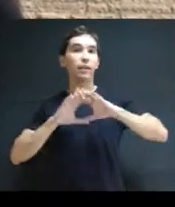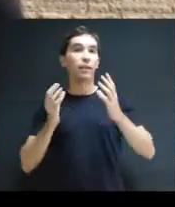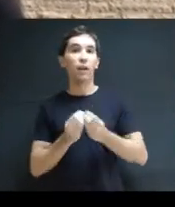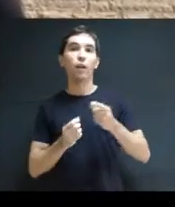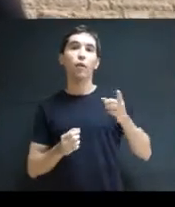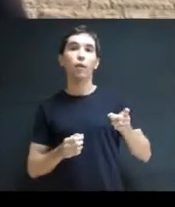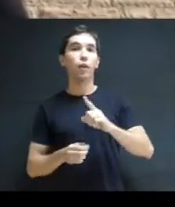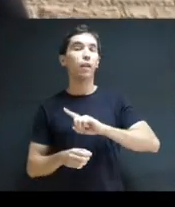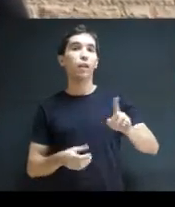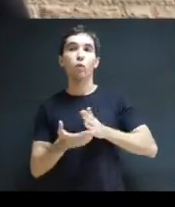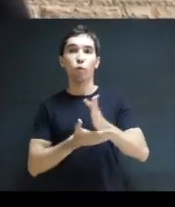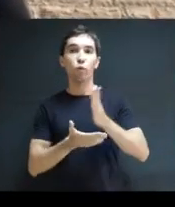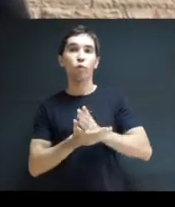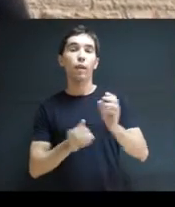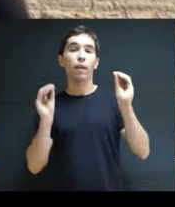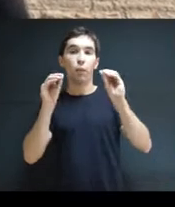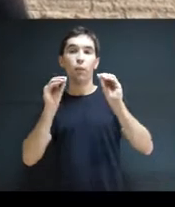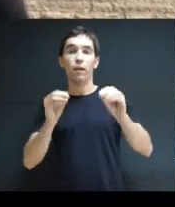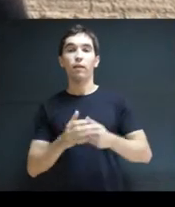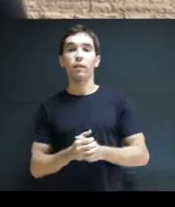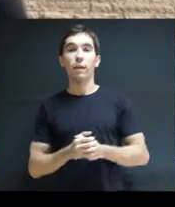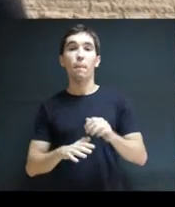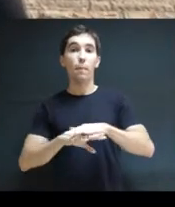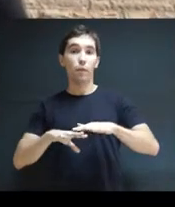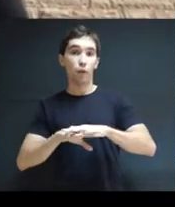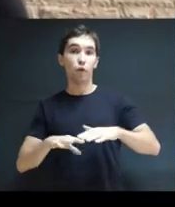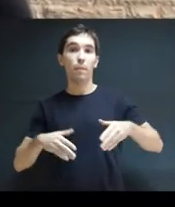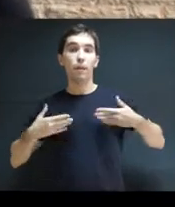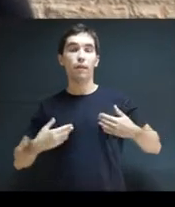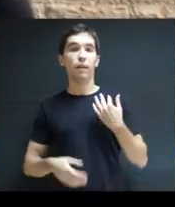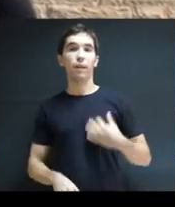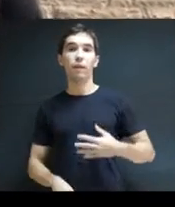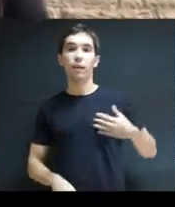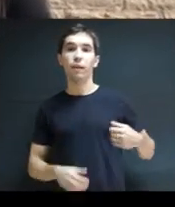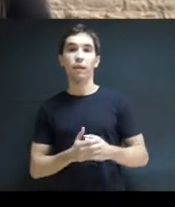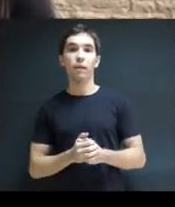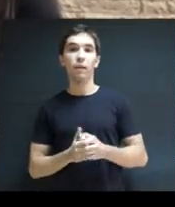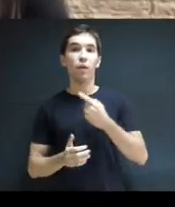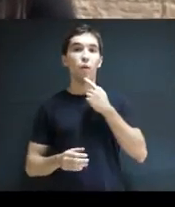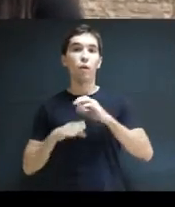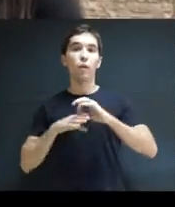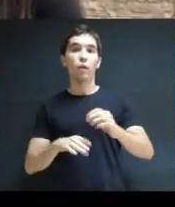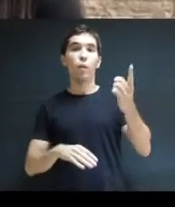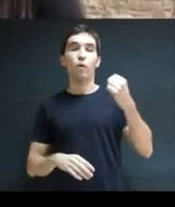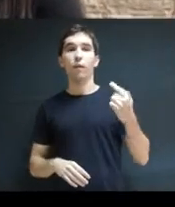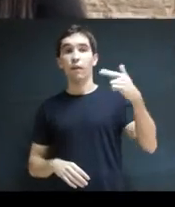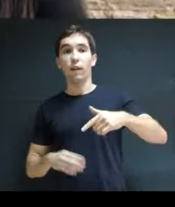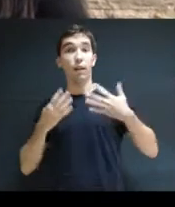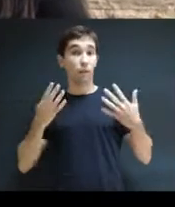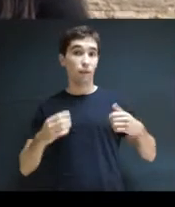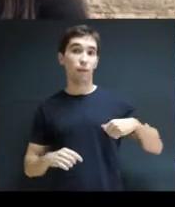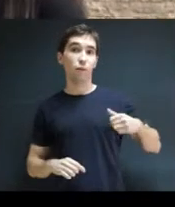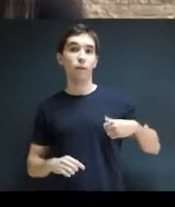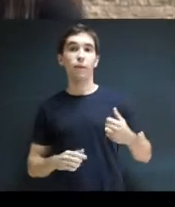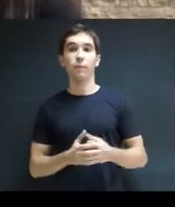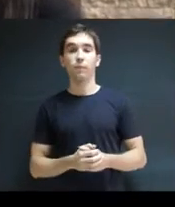su neformalni obrazovni program Mreže mladih Hrvatske koji provodimo od 2009.